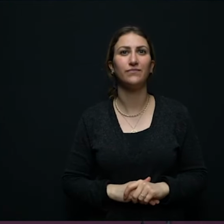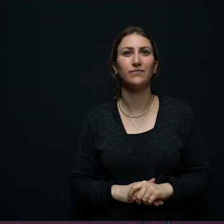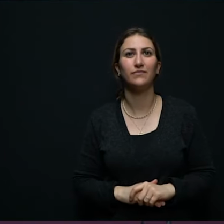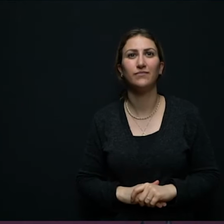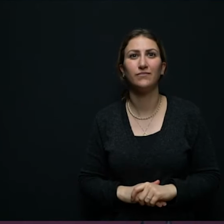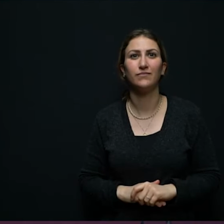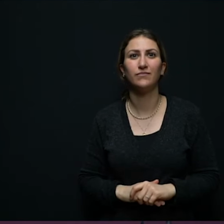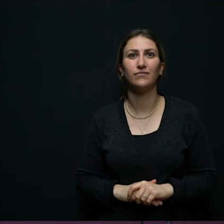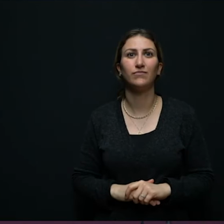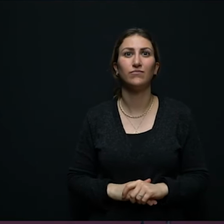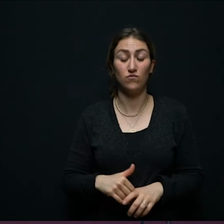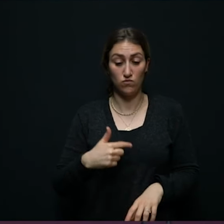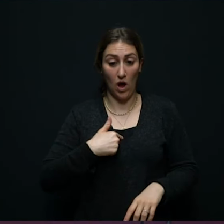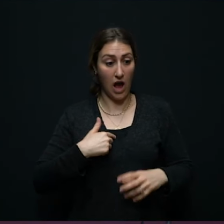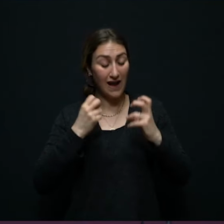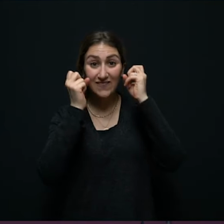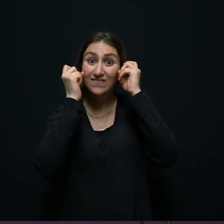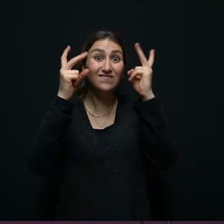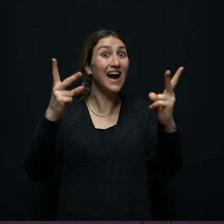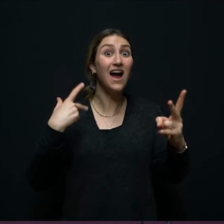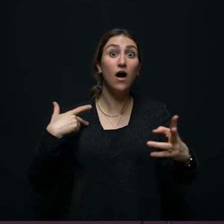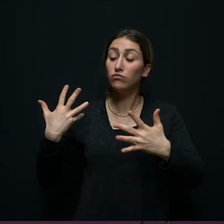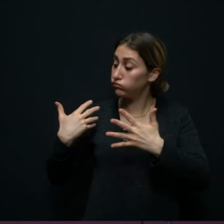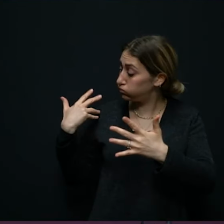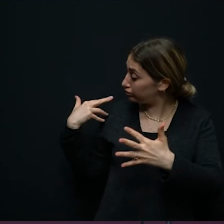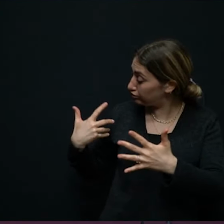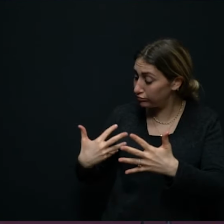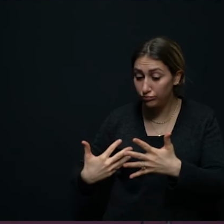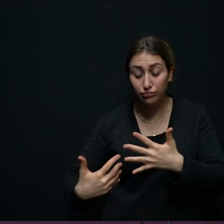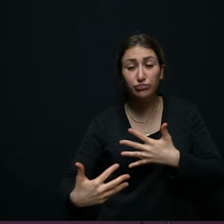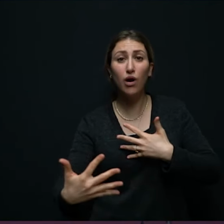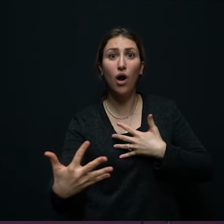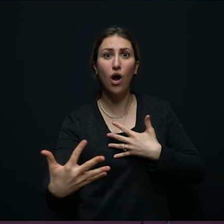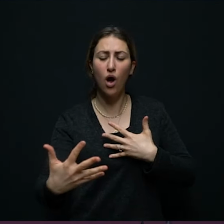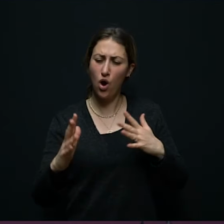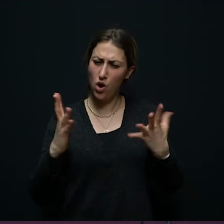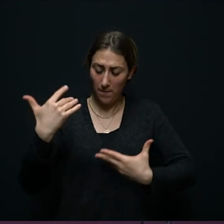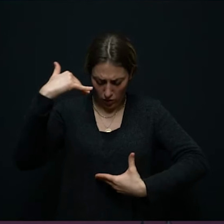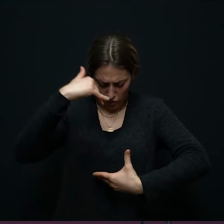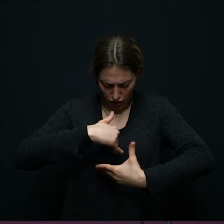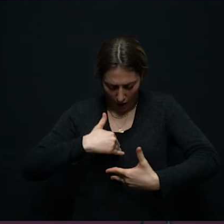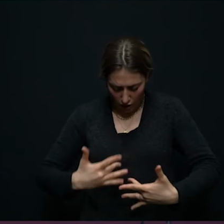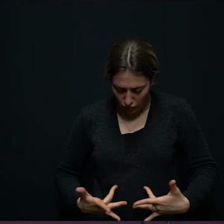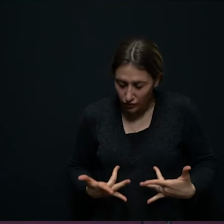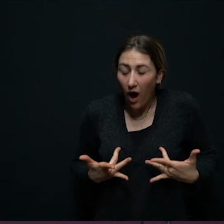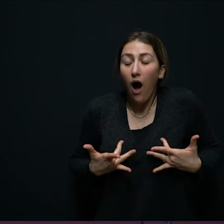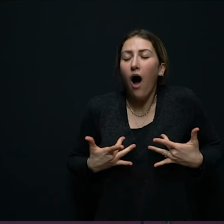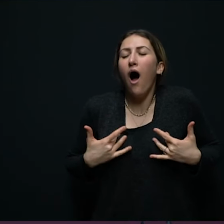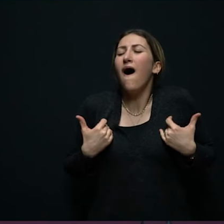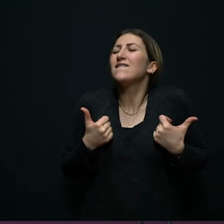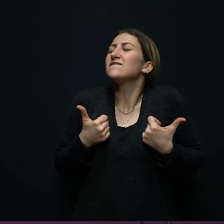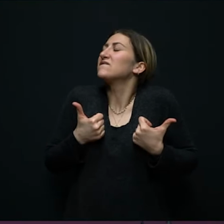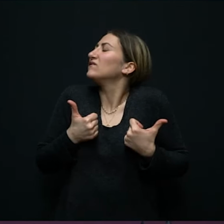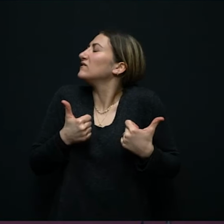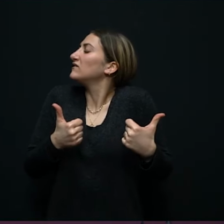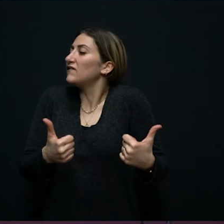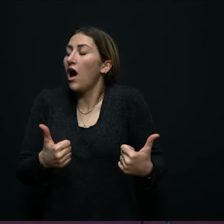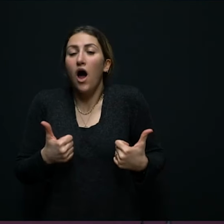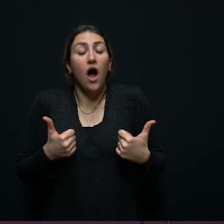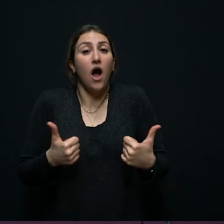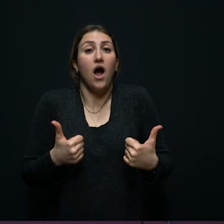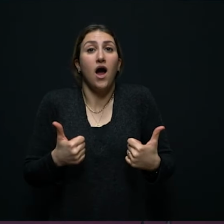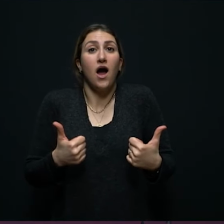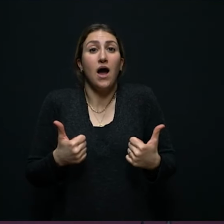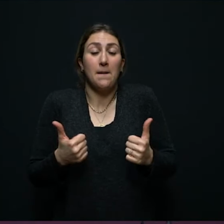le mieux à l'intérieur à l'extérieur que quand les que dans ces moments où